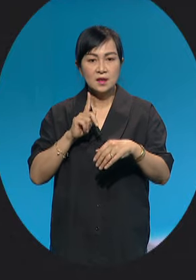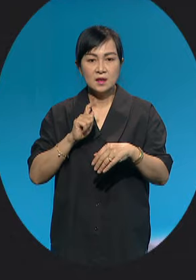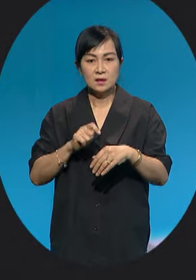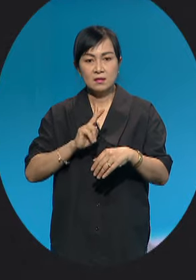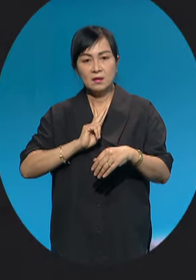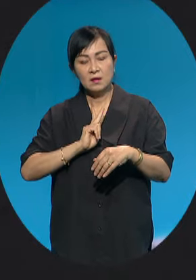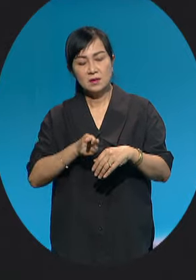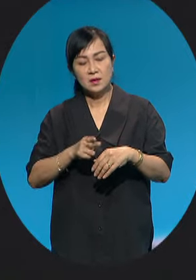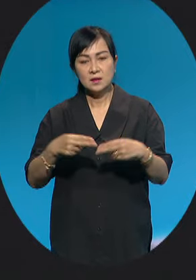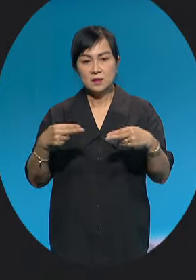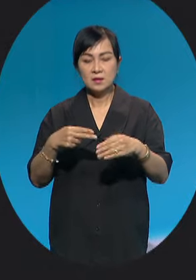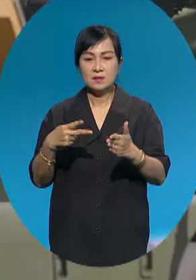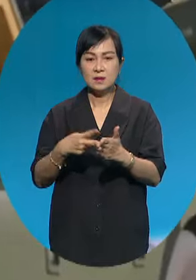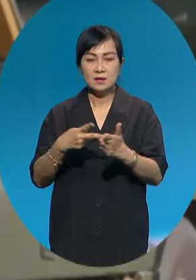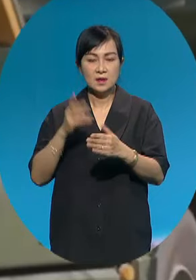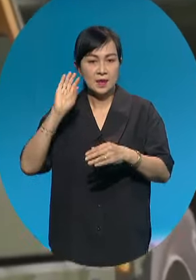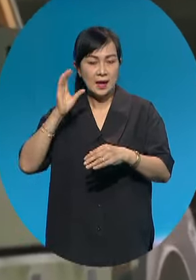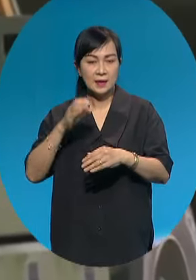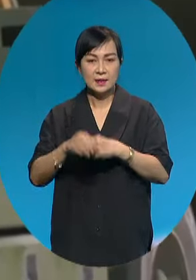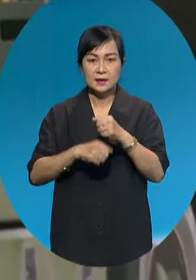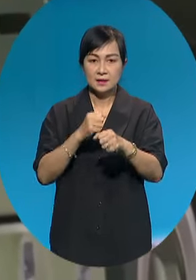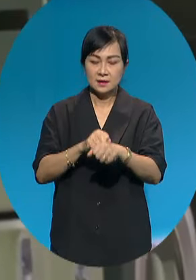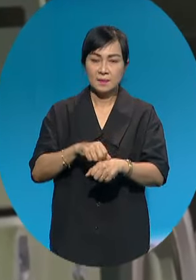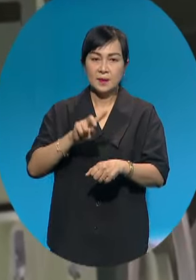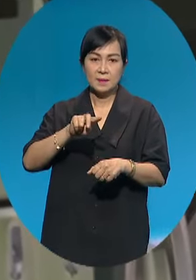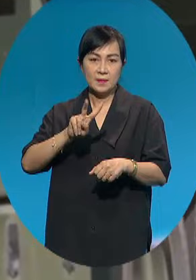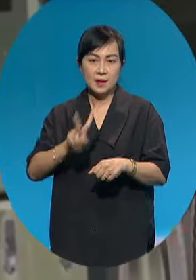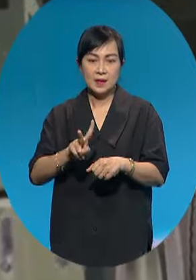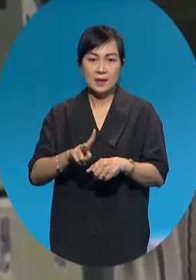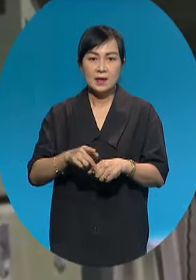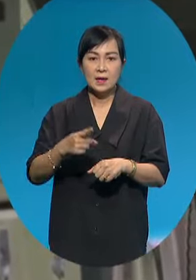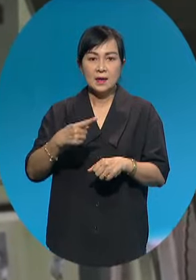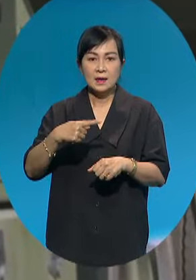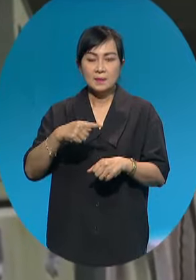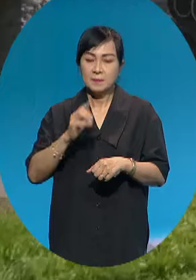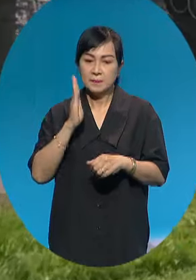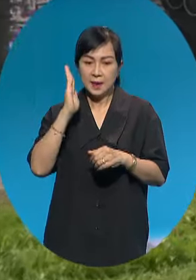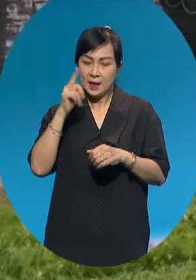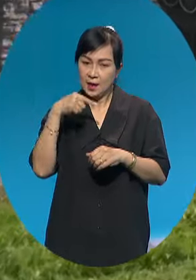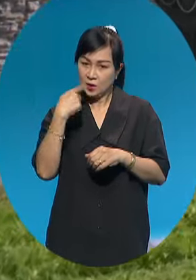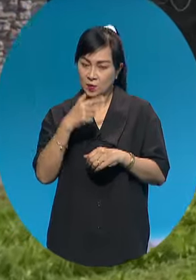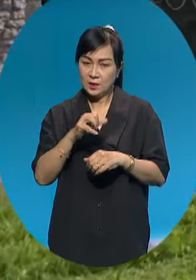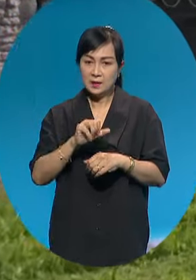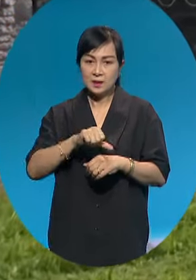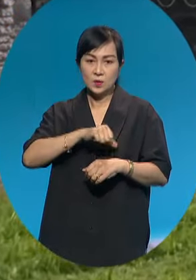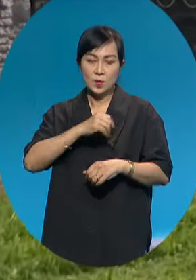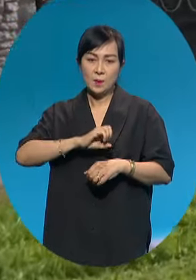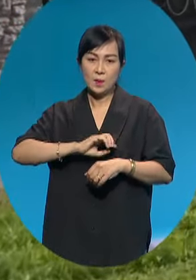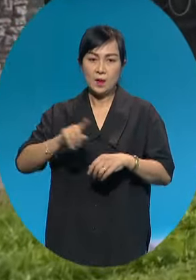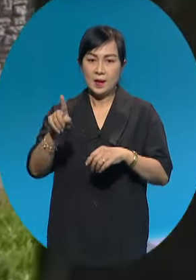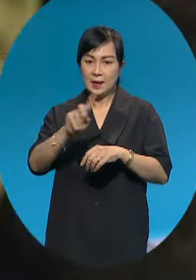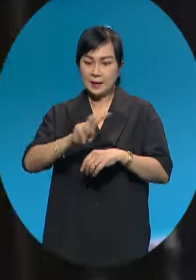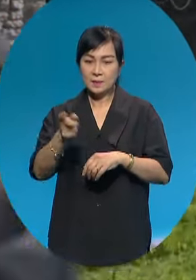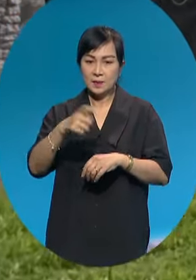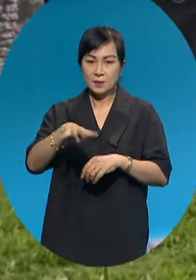hy sinh trong thế chiến thứ hai năm 2022 bas đã tuyên bố chính quyền estonia sẽ giở bỏ 200